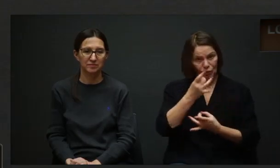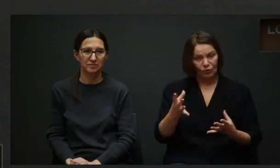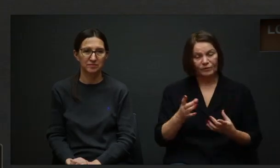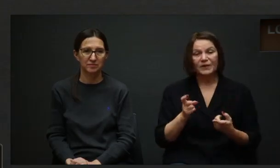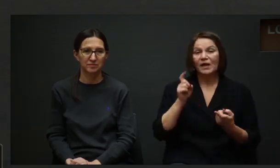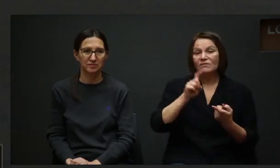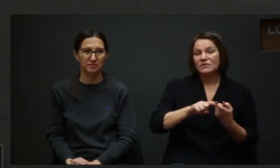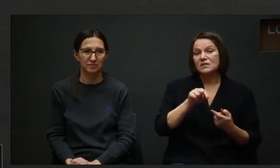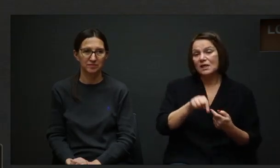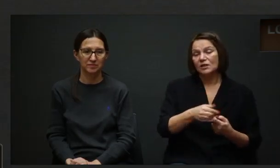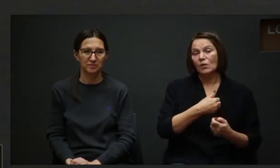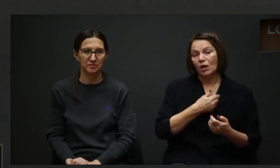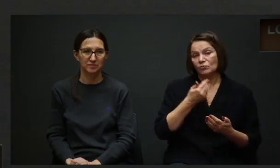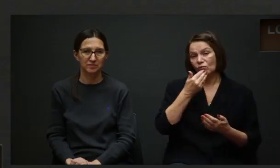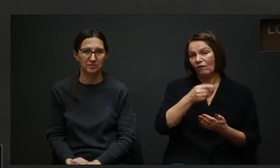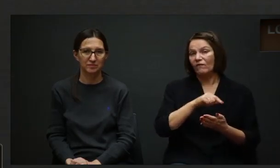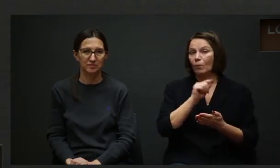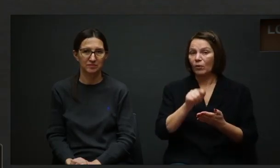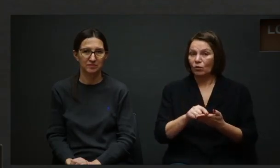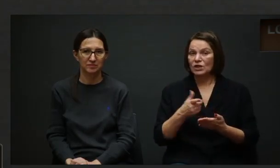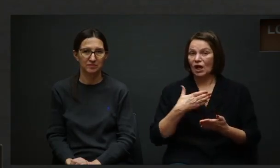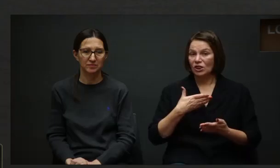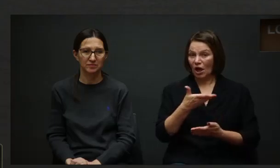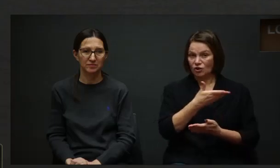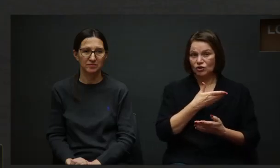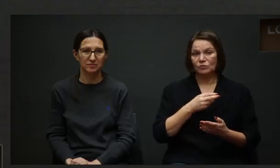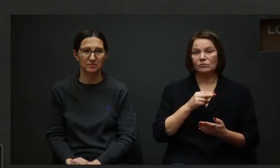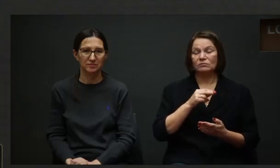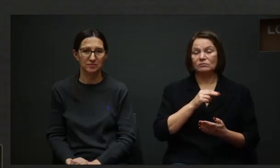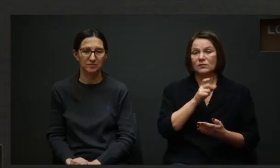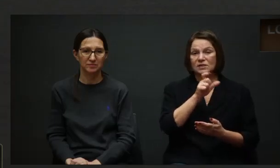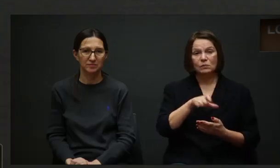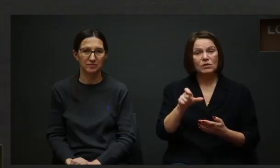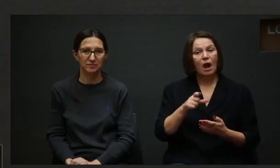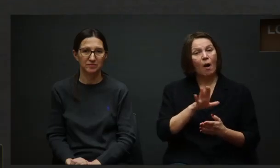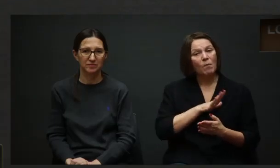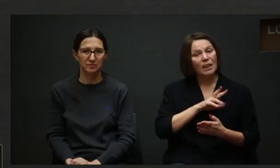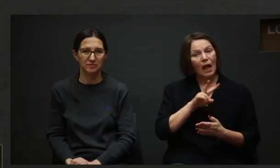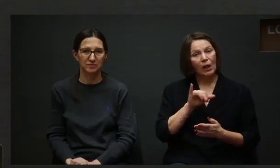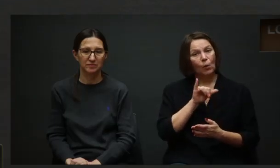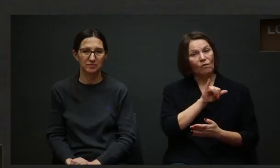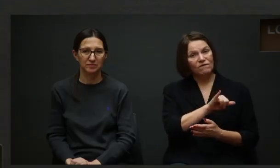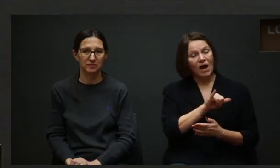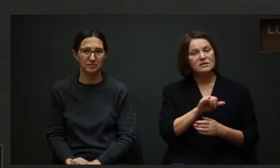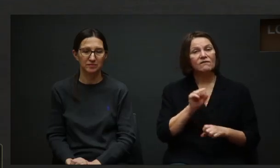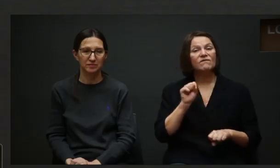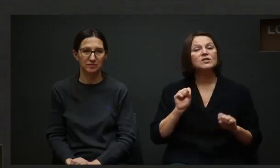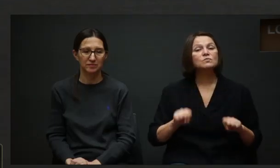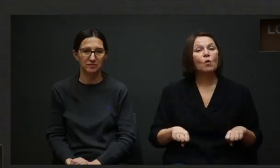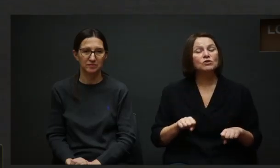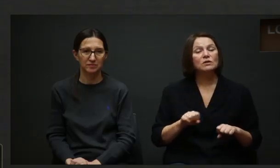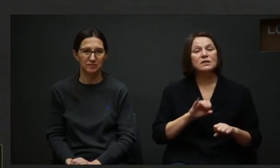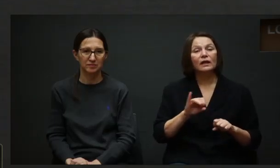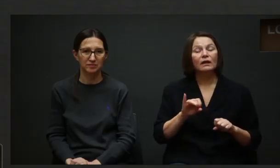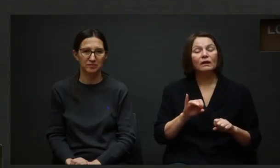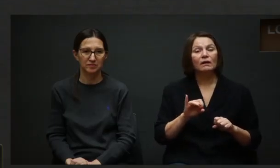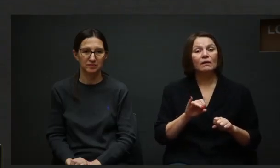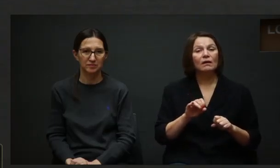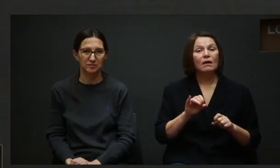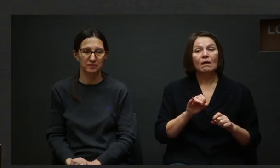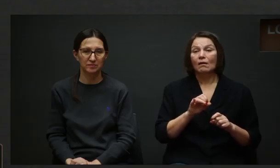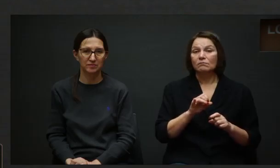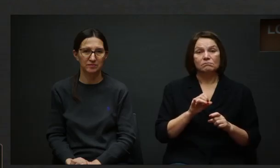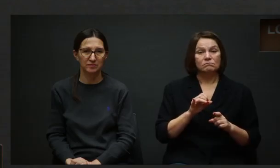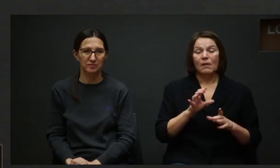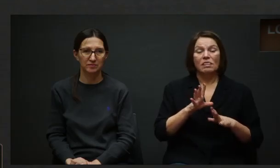этим хочу задать вопрос нашим собеседникам сегодняшним. А была ли у вас вообще возможность, был ли у вас шанс не стать